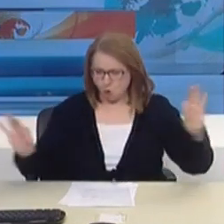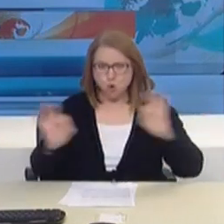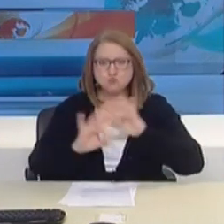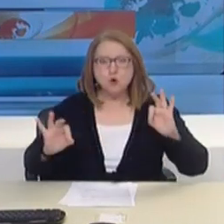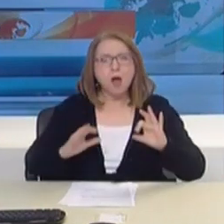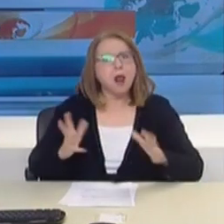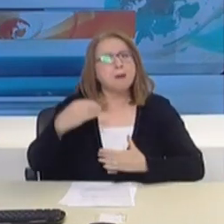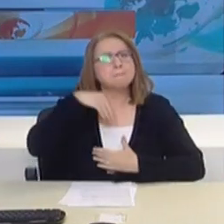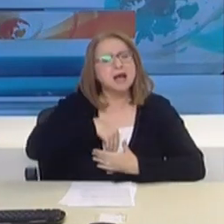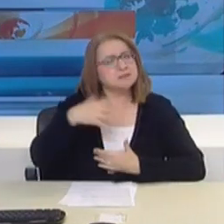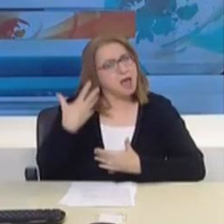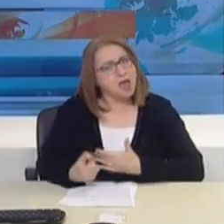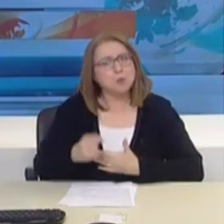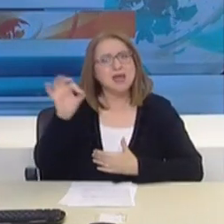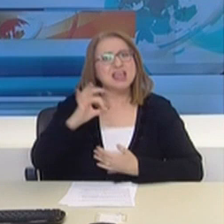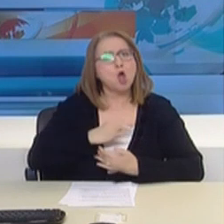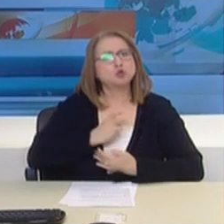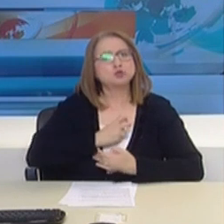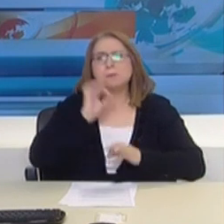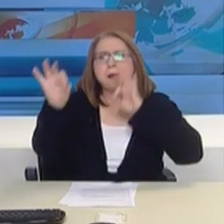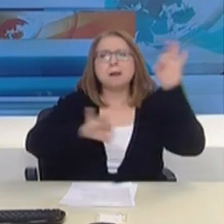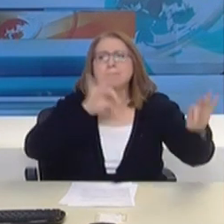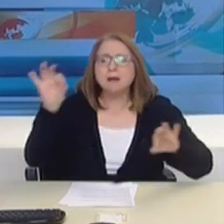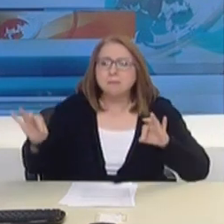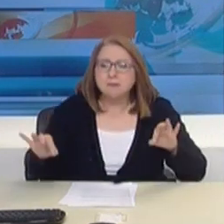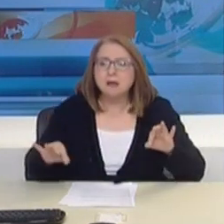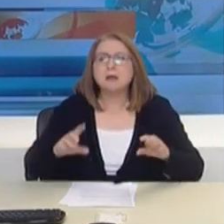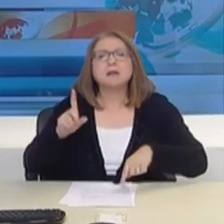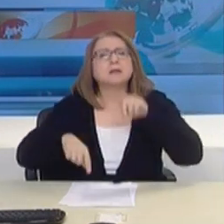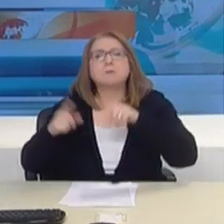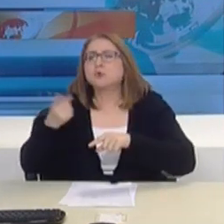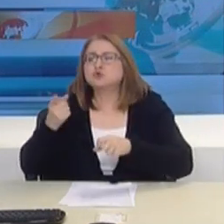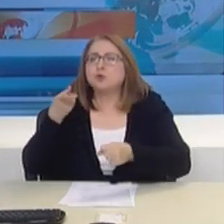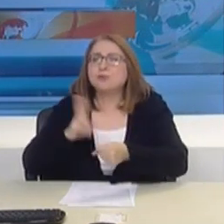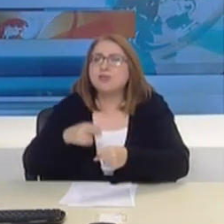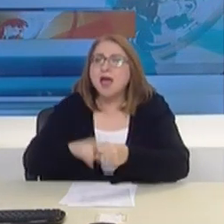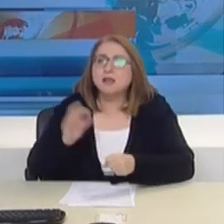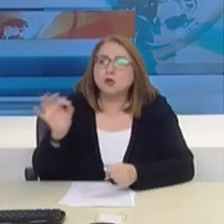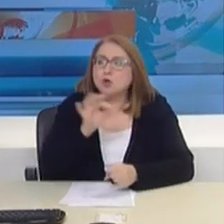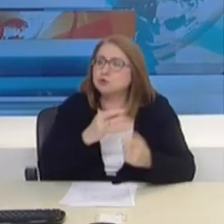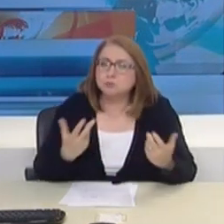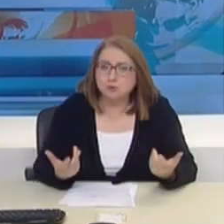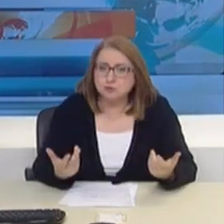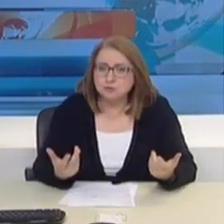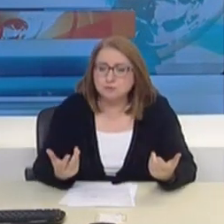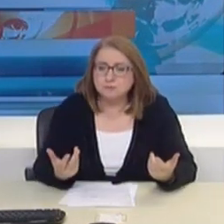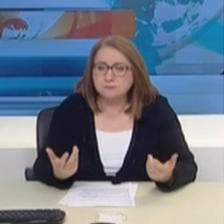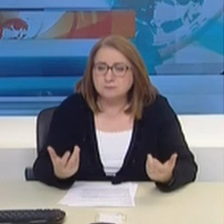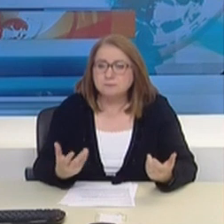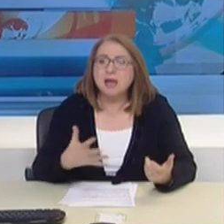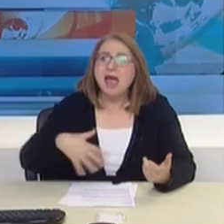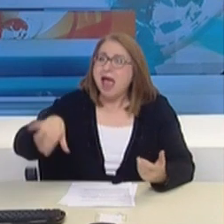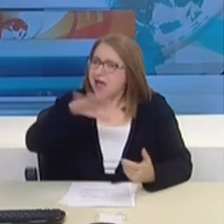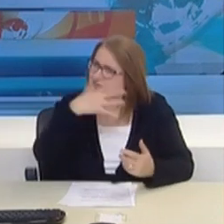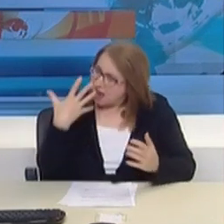συμπτώματα. Καθώς και του απόλυτου κινδύνου θανάτου από τη λίμωξη με το νέο ιό. Όλα αυτά έχουμε κάποια δεδομένα, αλλά